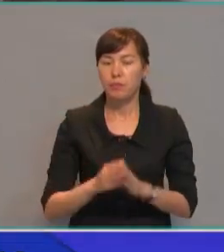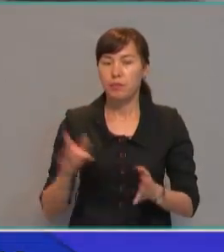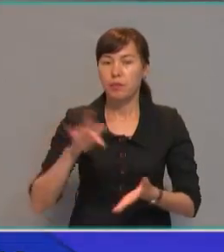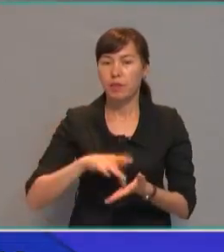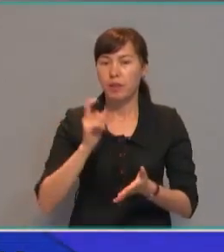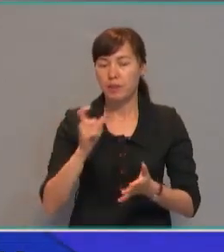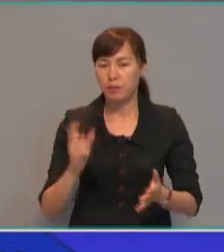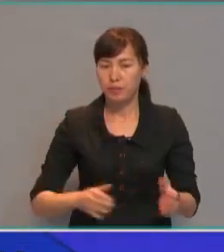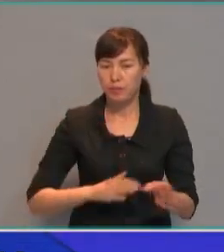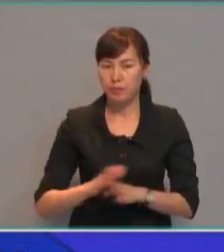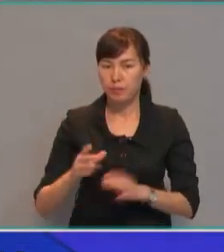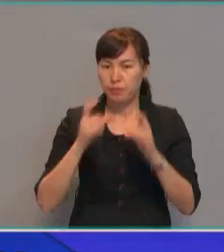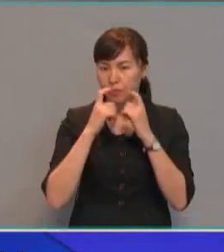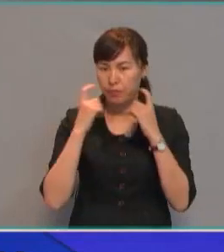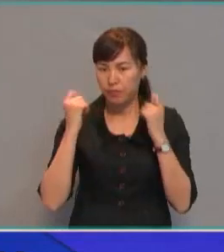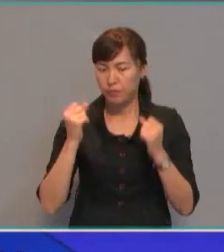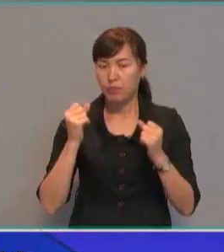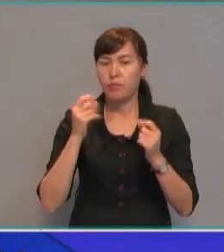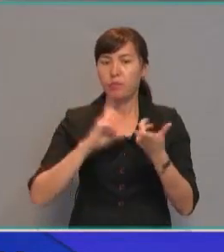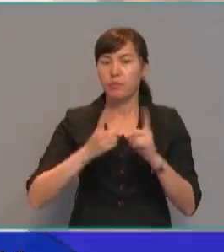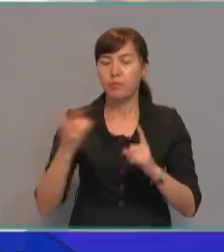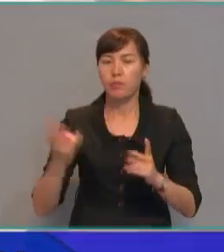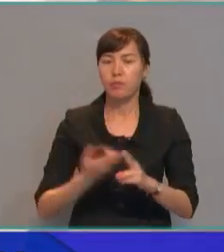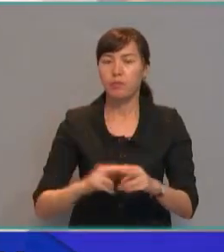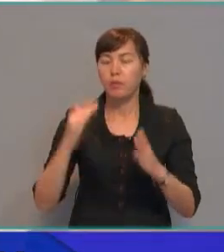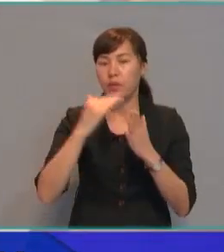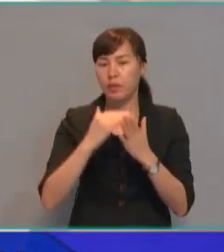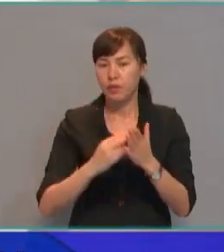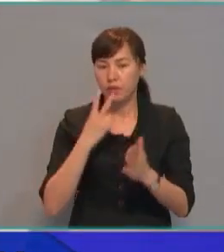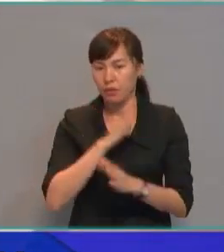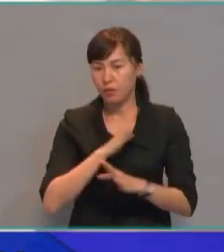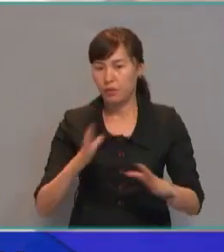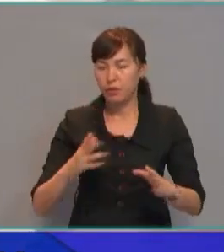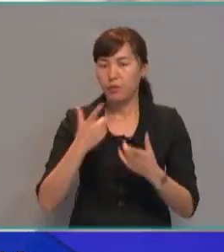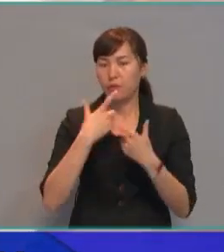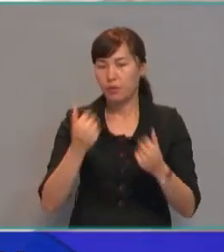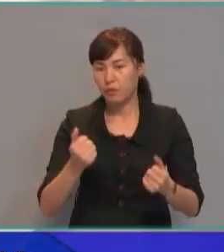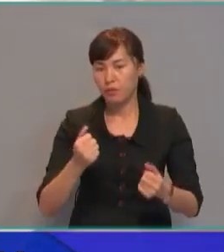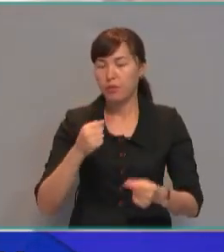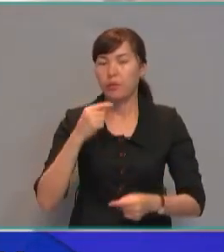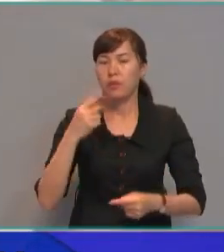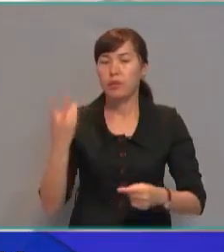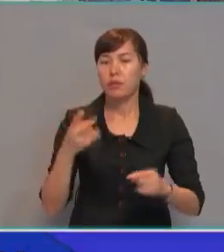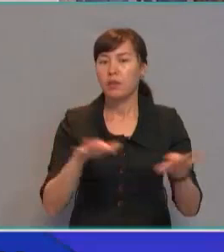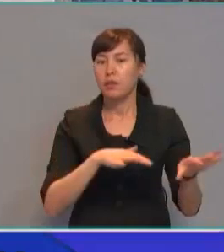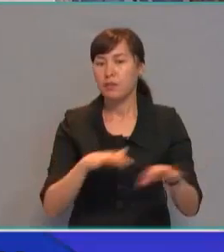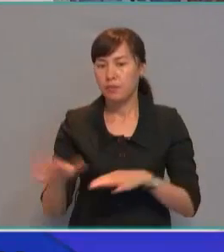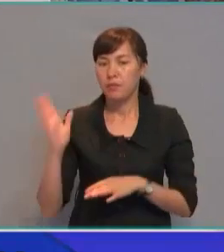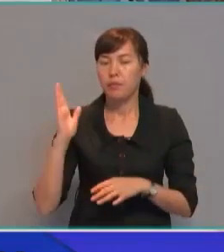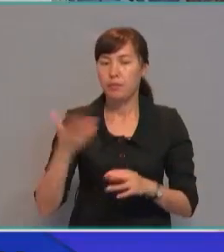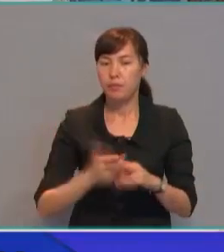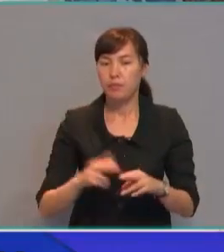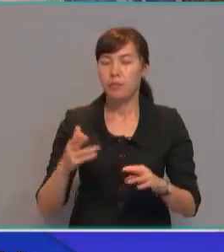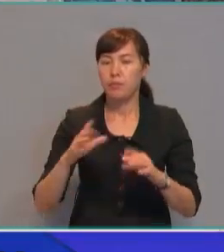қала тұрғындары толықтай бетперделік режимге көшет. Ережені елемегендерге ескерту беріліп, тиісті шаралар